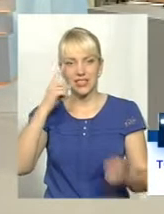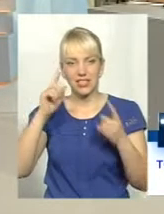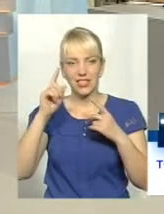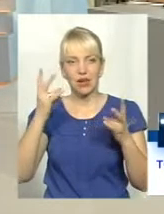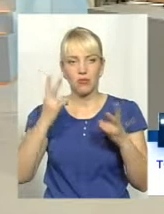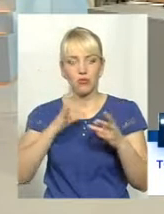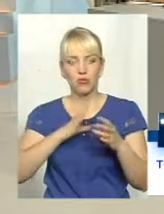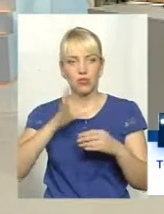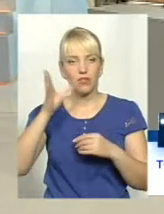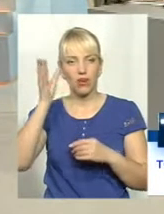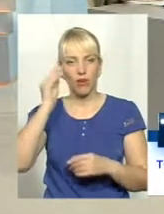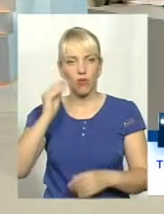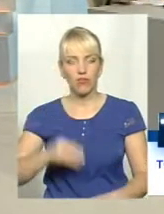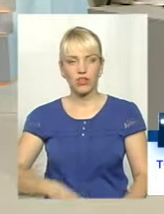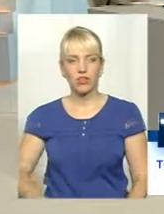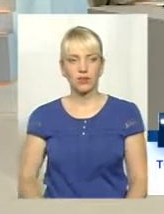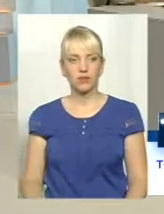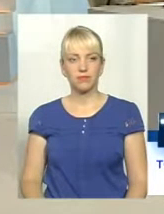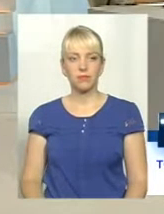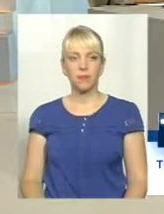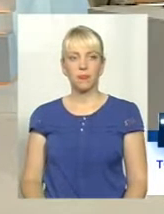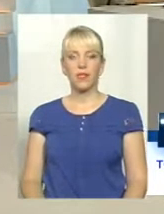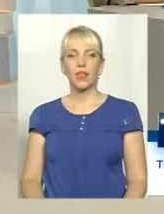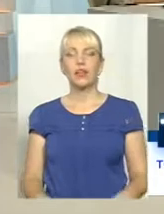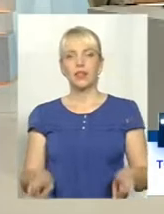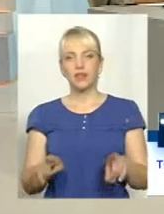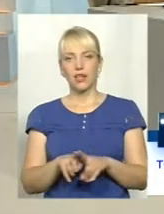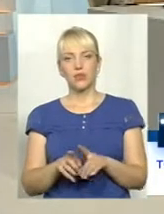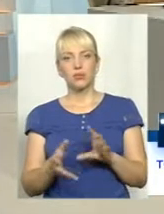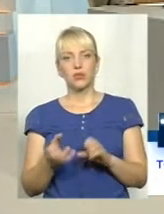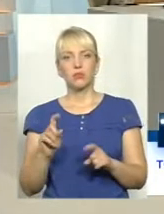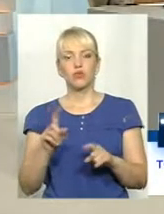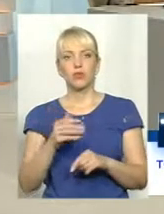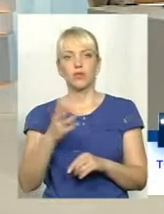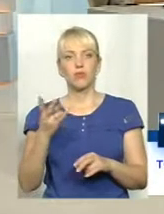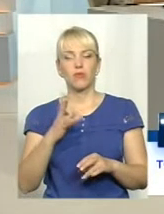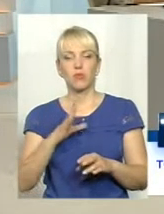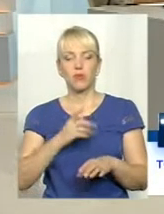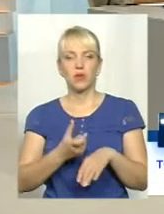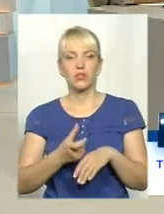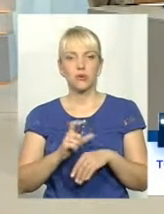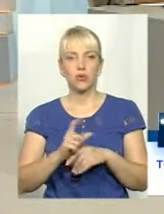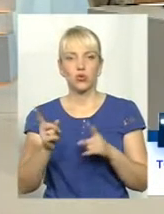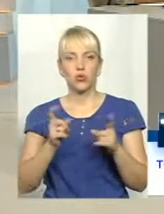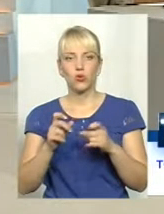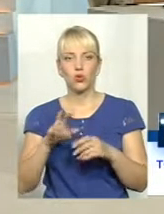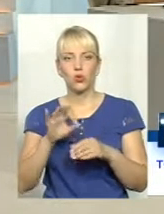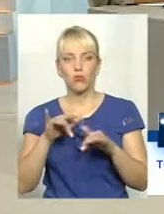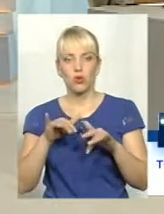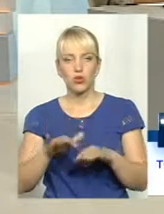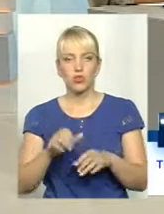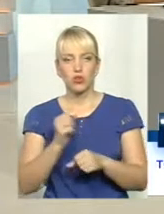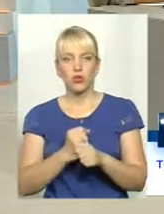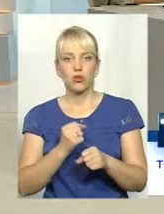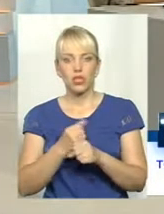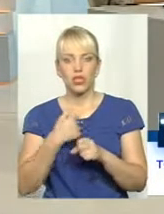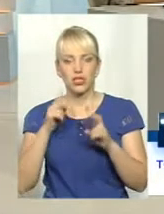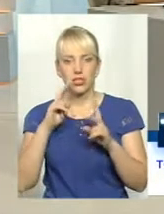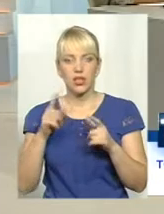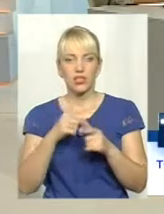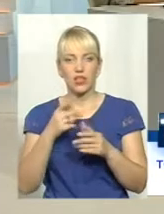наші підприємці взагалі є дуже великими патріотами. І ми це знаємо, тому будуть вони використовувати цей